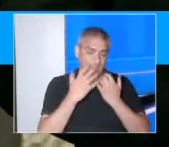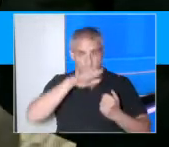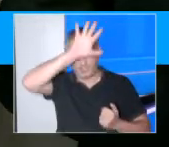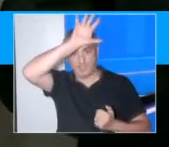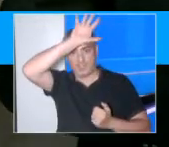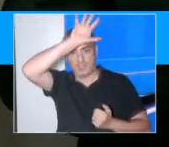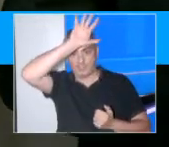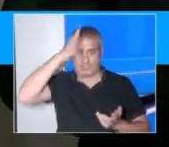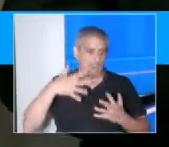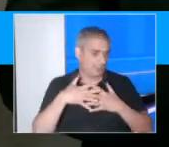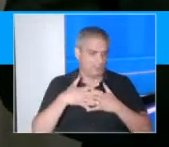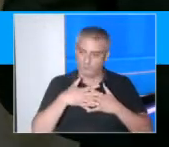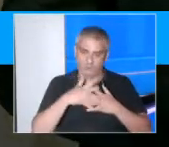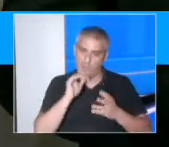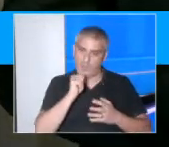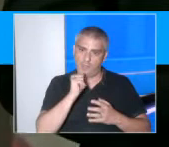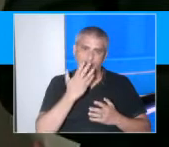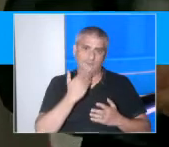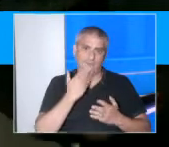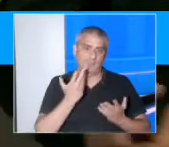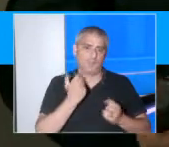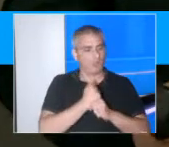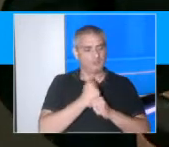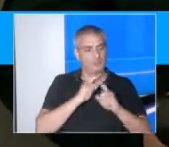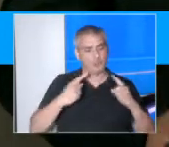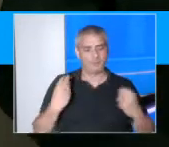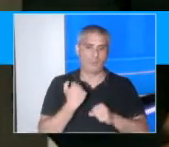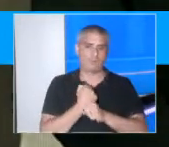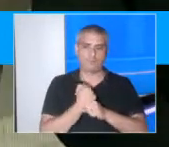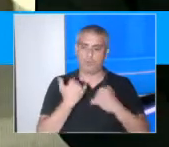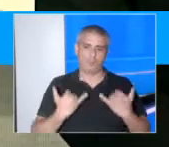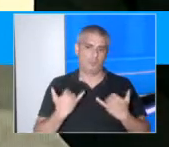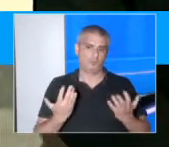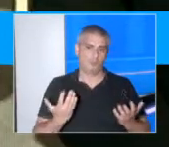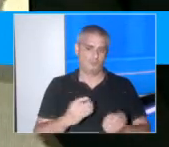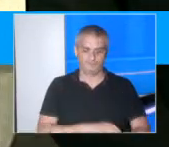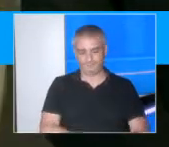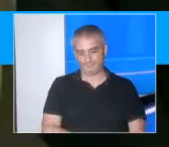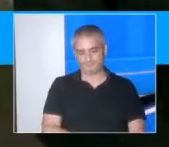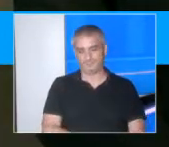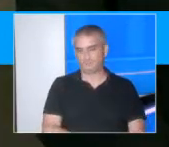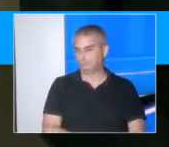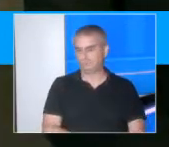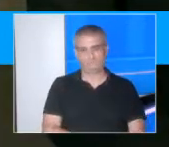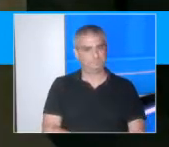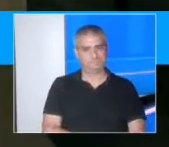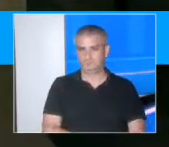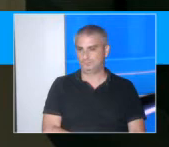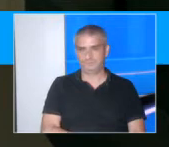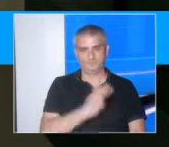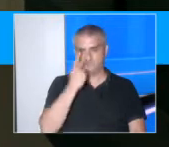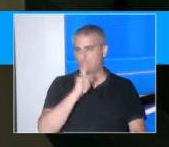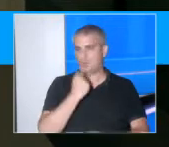האיראני, שארצות הברית בטח לא רוצה את ישראל, עושה כל מיני פעולות עכשיו. אני לא חושב שהביקור הזה